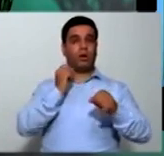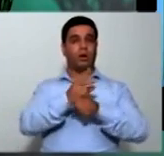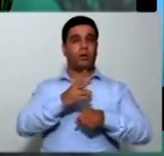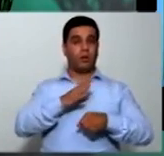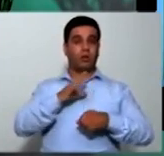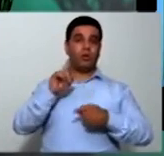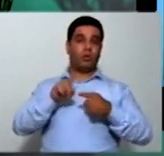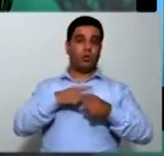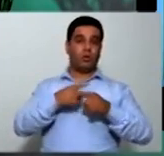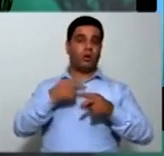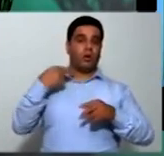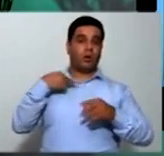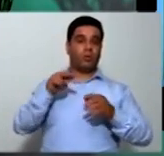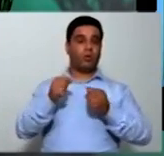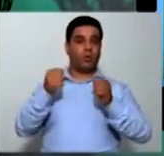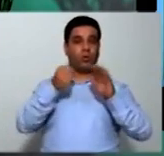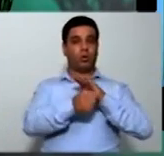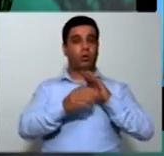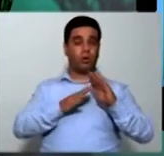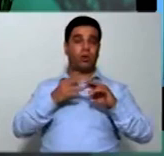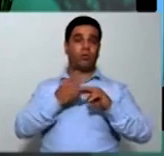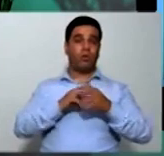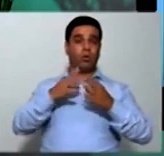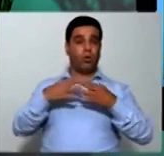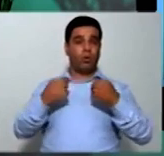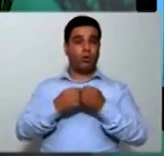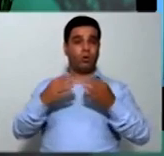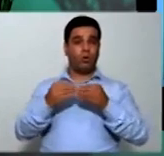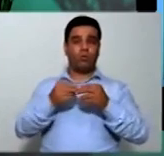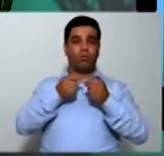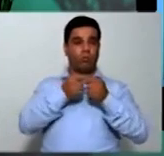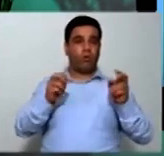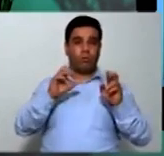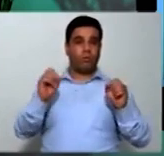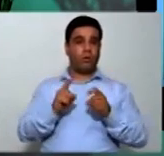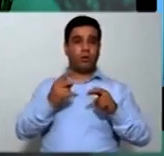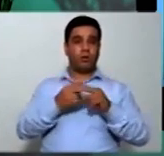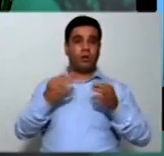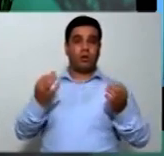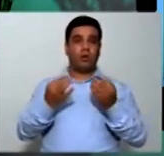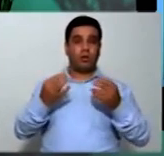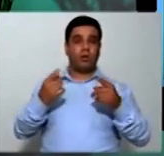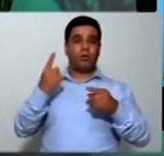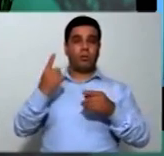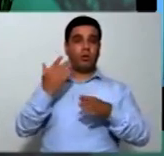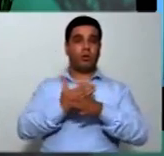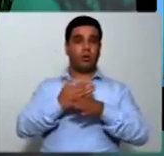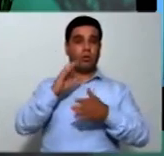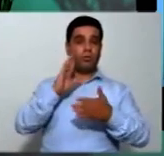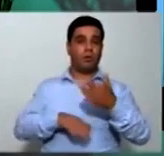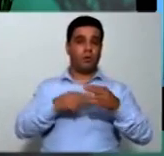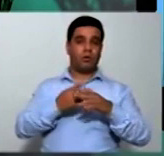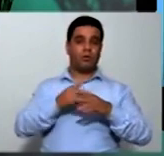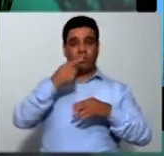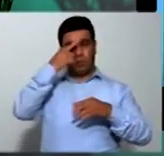qilindilar yoki qamoqqa olindilar. Natijada oilalar boquvsiz, hech qanday bir yordamsiz taqdir